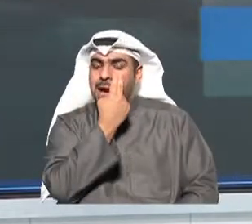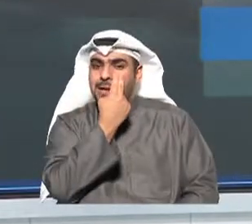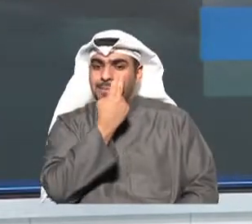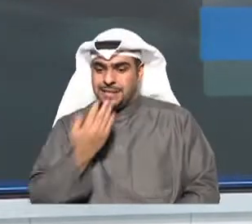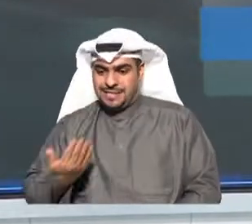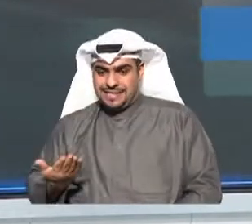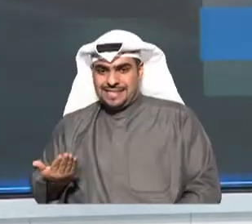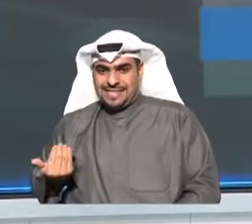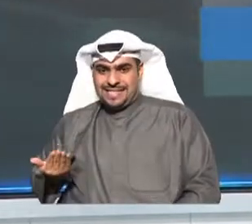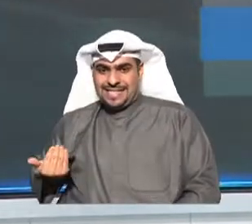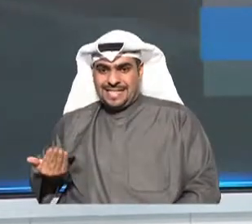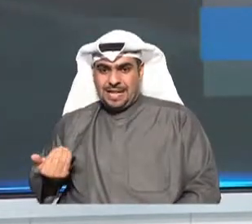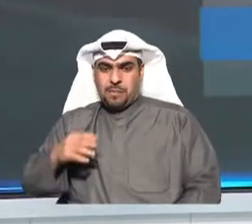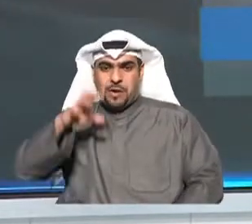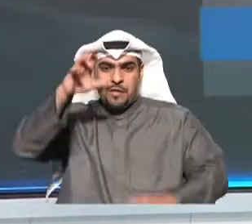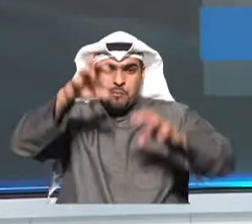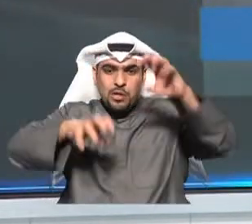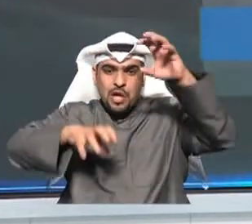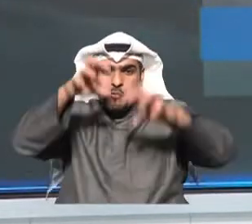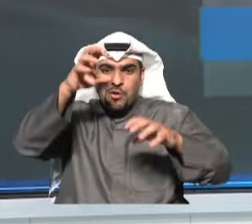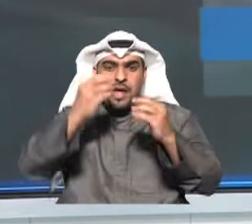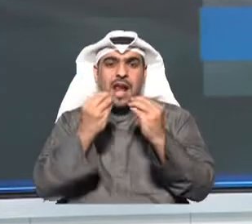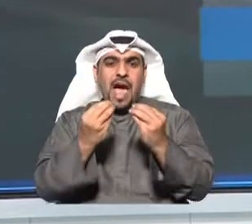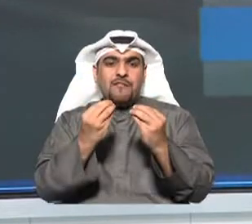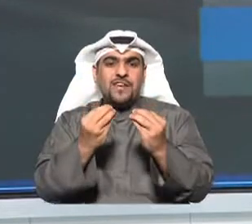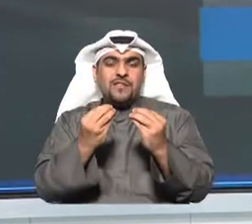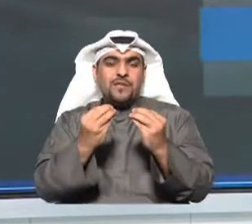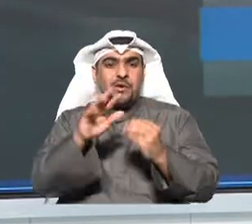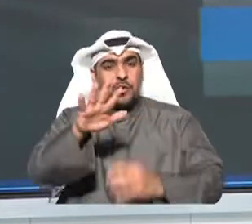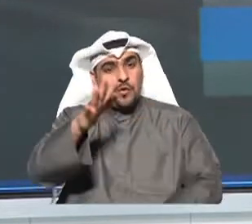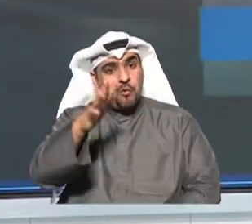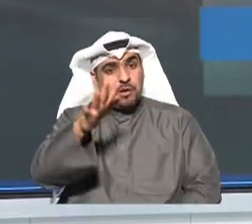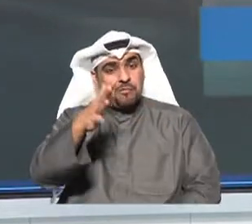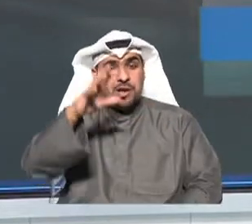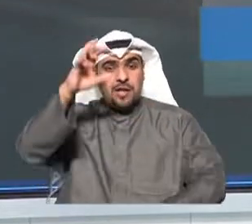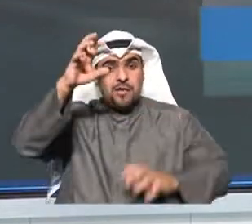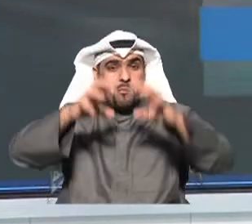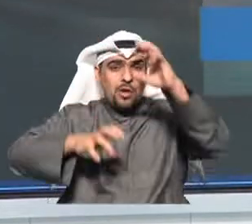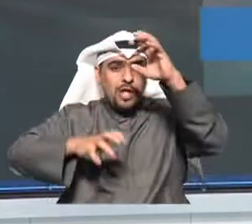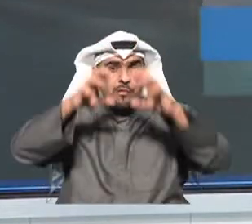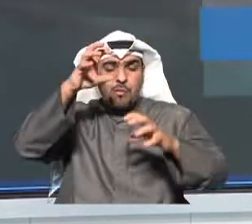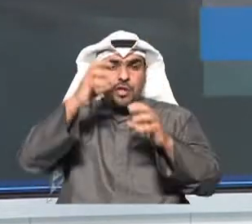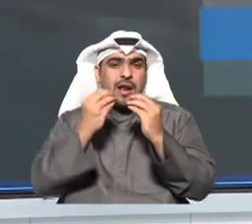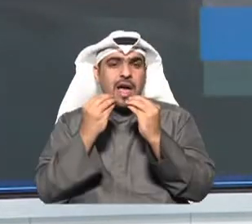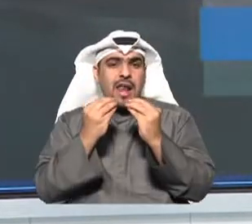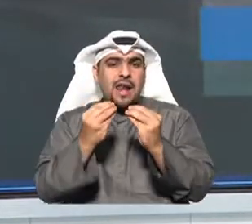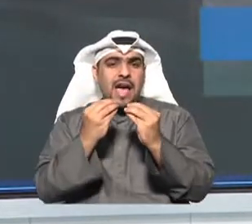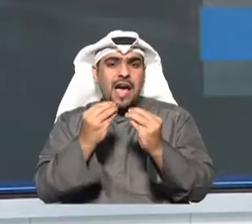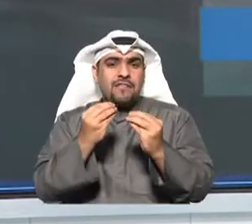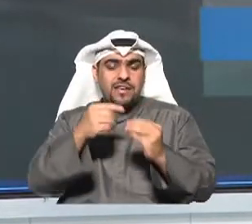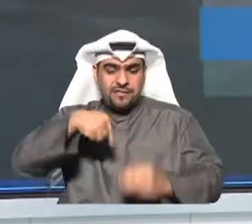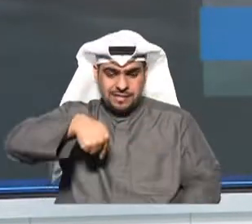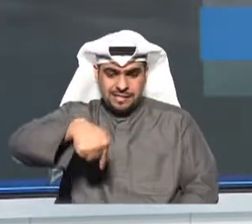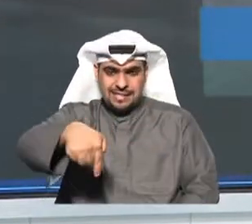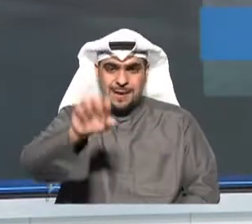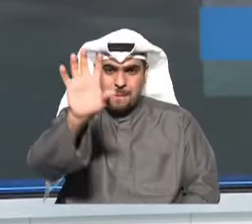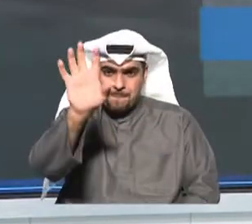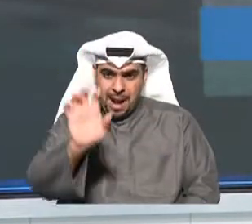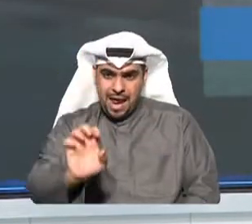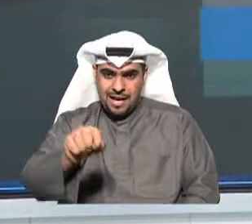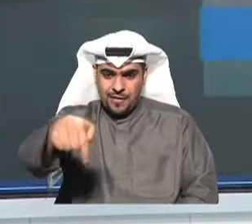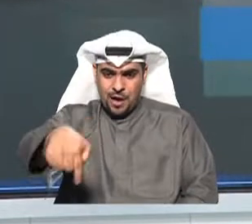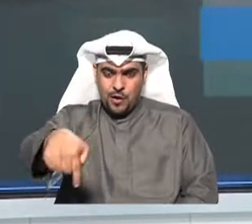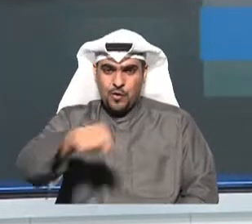الساعات القليلة الماضية. وأيضا نتوقع فرصة للأمطار متفرقة قد تكون رعدية أحيانا خلال الساعات القادمة. نتعرف